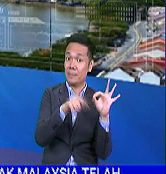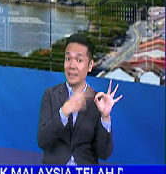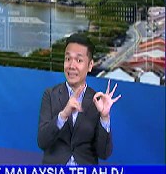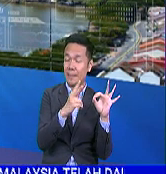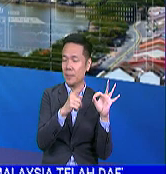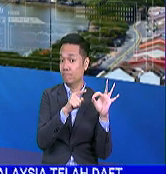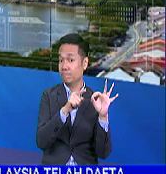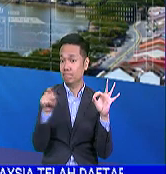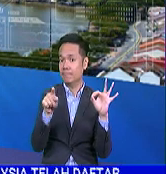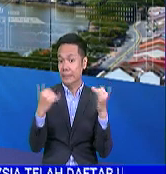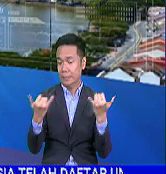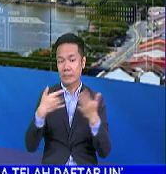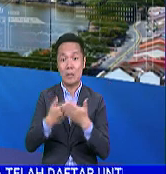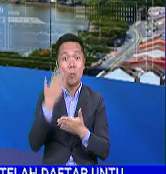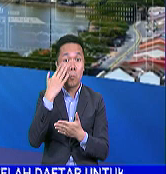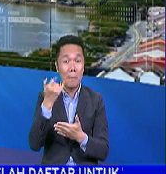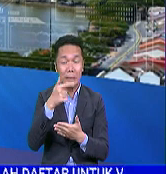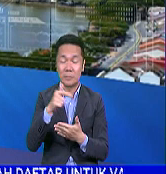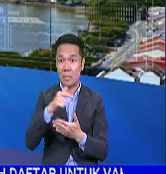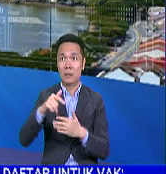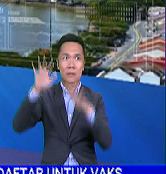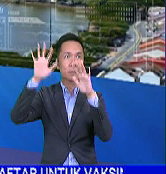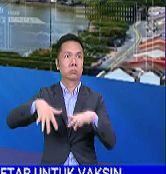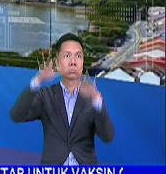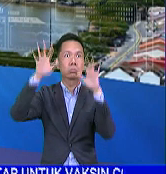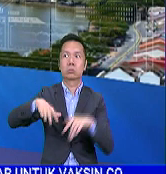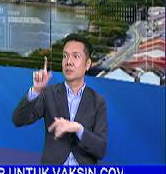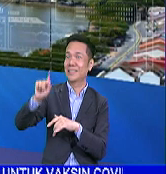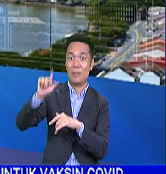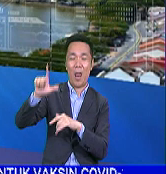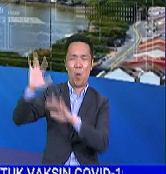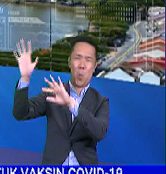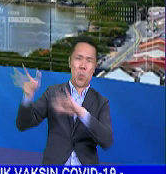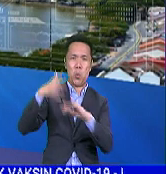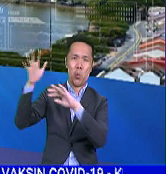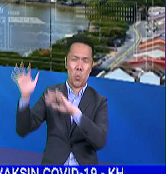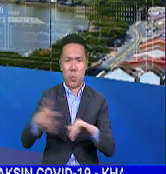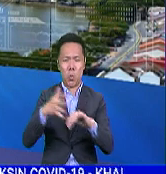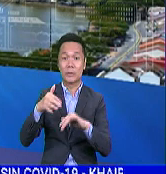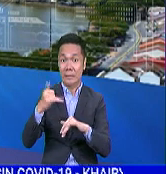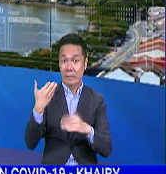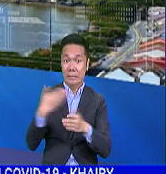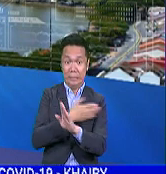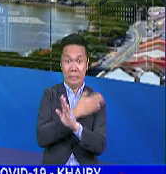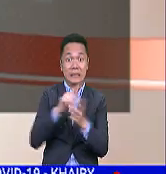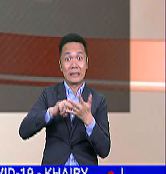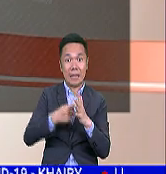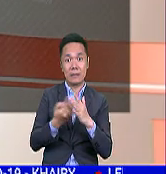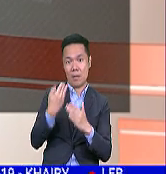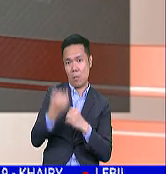Disember tahun lepas berikutan musim monsun timur laut yang melanda negeri ini sepanjang tempoh itu.